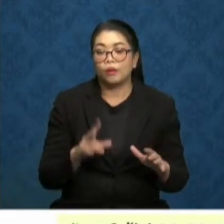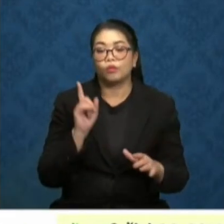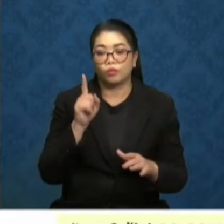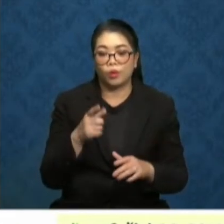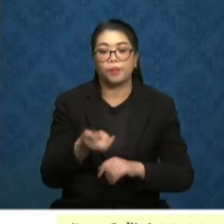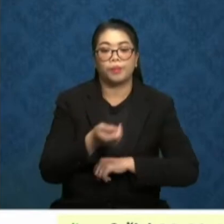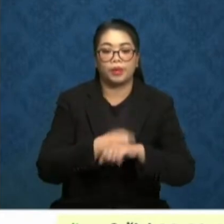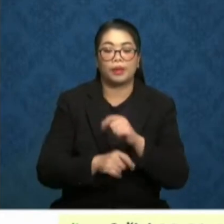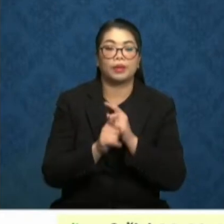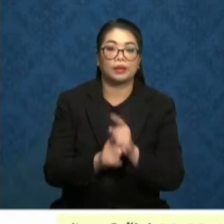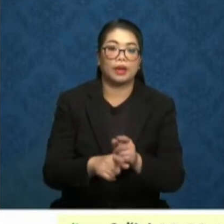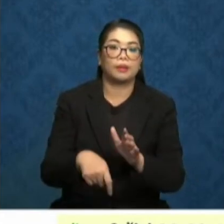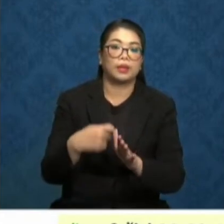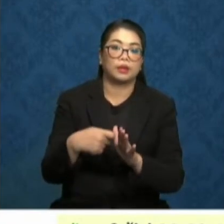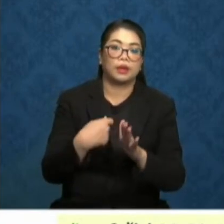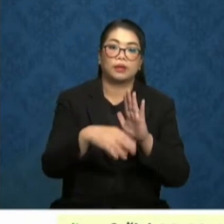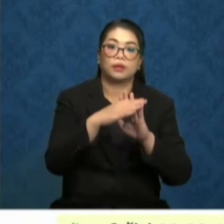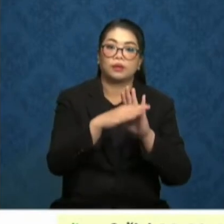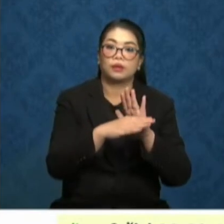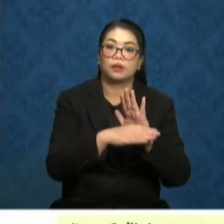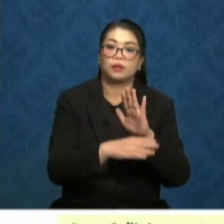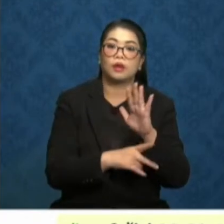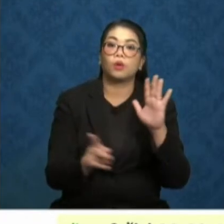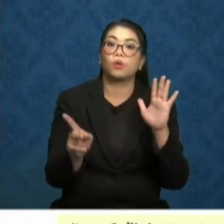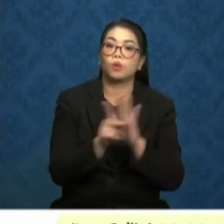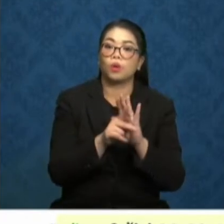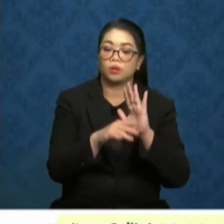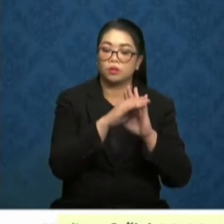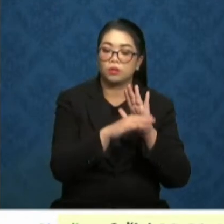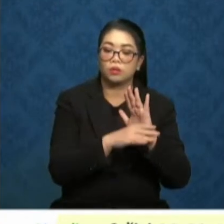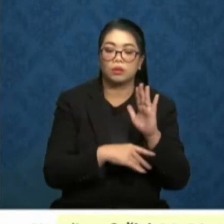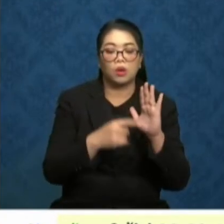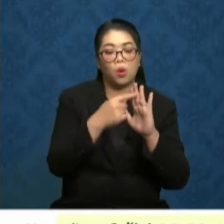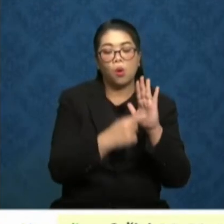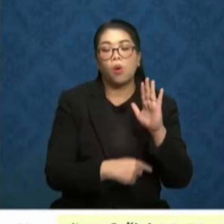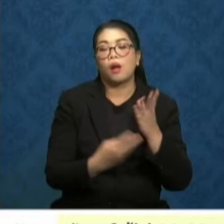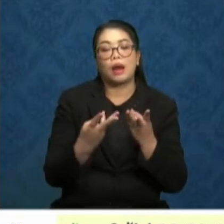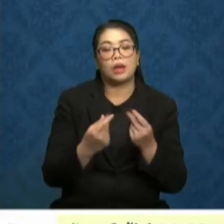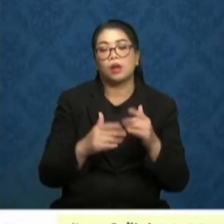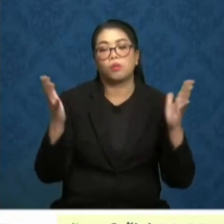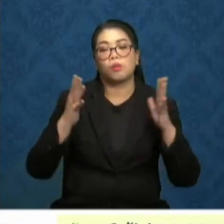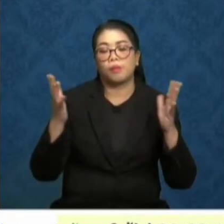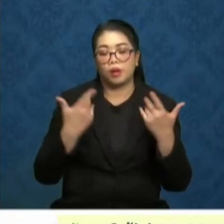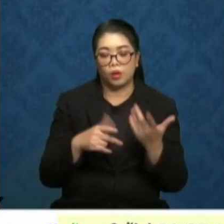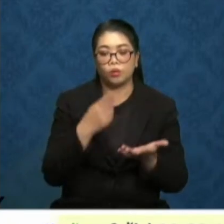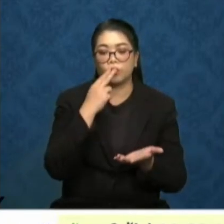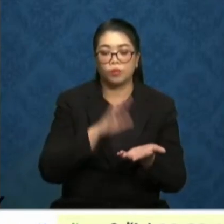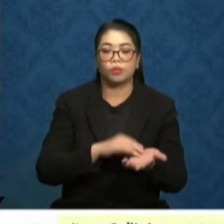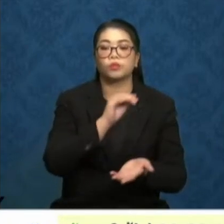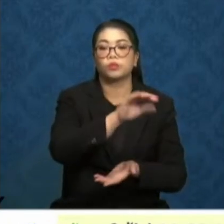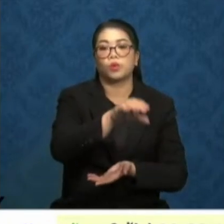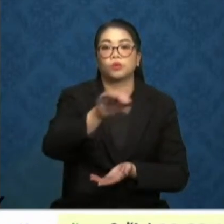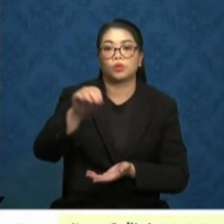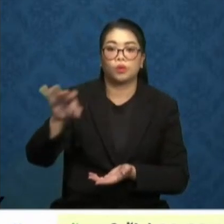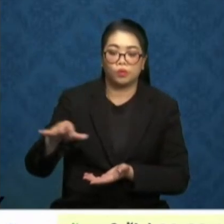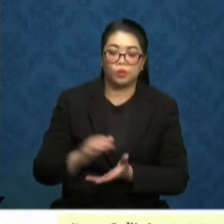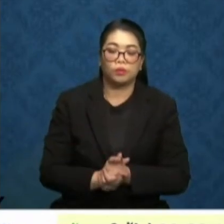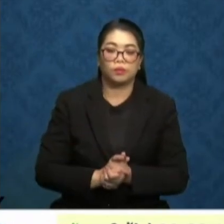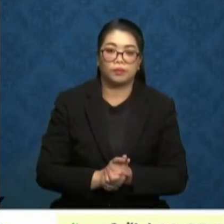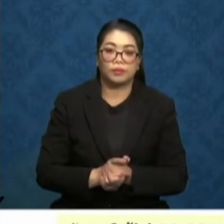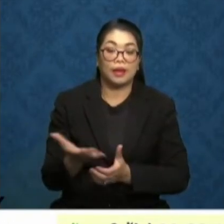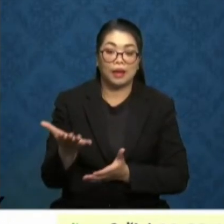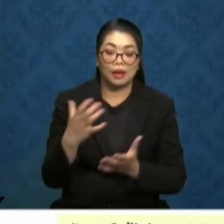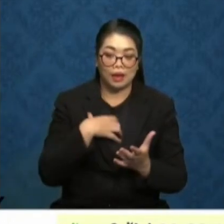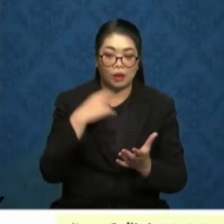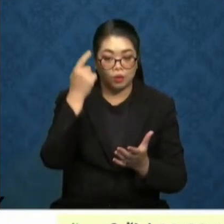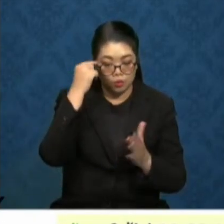ก็ต้องปฏิบติตามเมไขซึ่งผมจะขออย่าที่ยไม่เอิดตรนี้นะครเพรเป็รายลเอียด แตเดยผมจะทรงละเอีดใหกบท่านทสมัธกษ